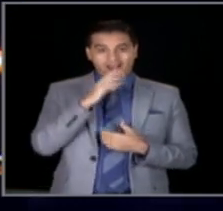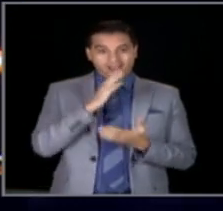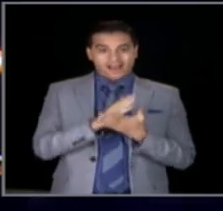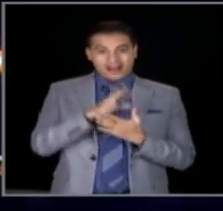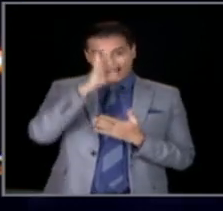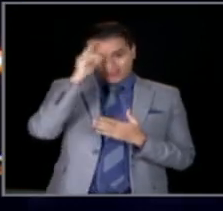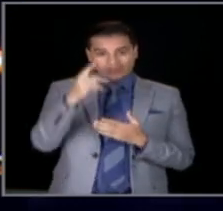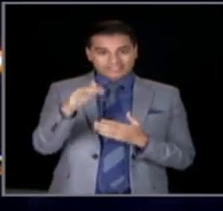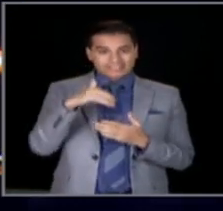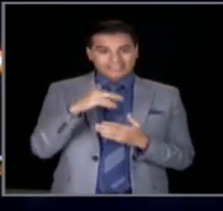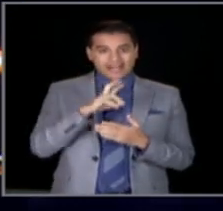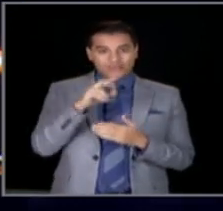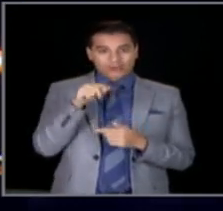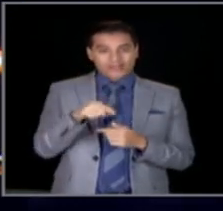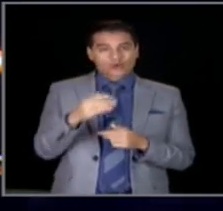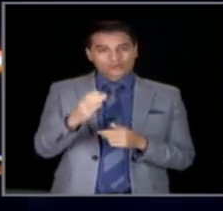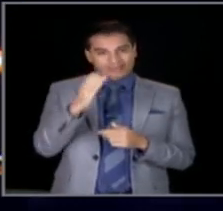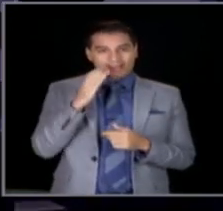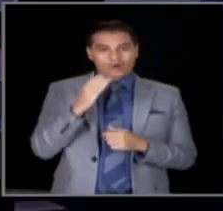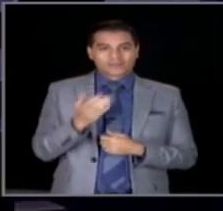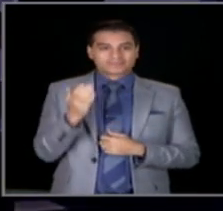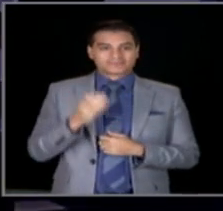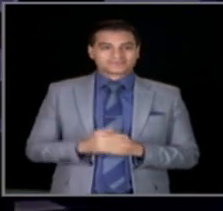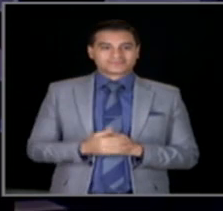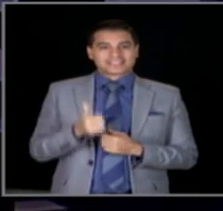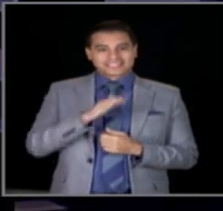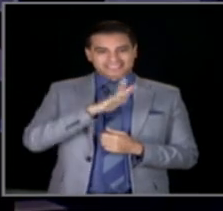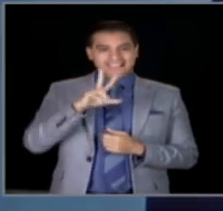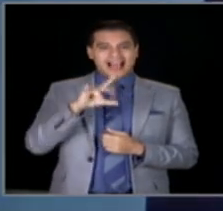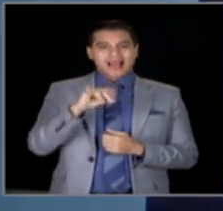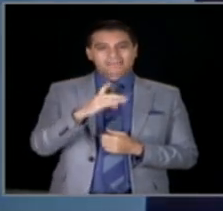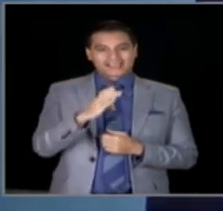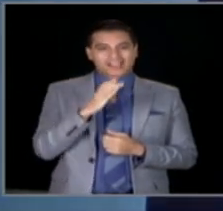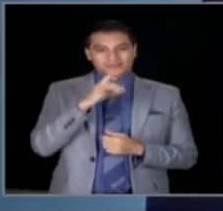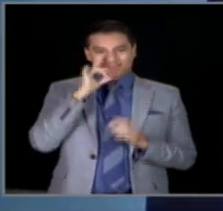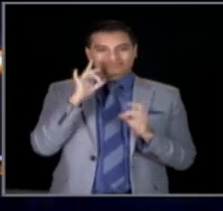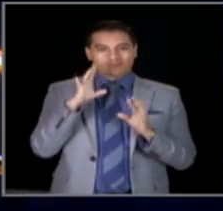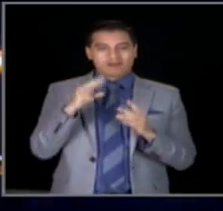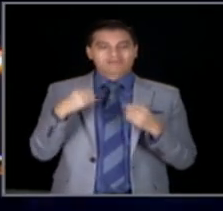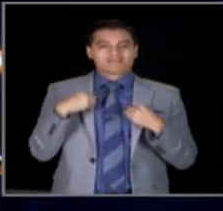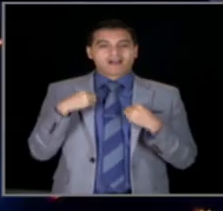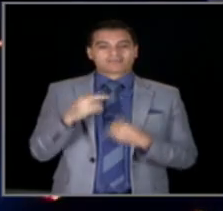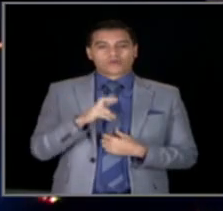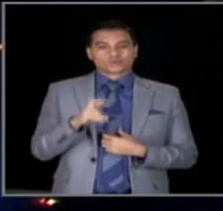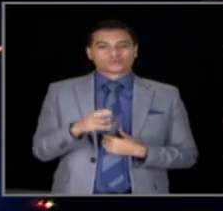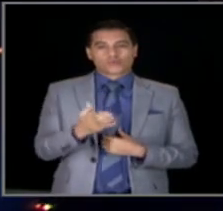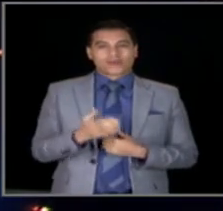أنت طلعت في السؤال ده كنت هتجاوبي وإسلام هيجاوب. هتشوف إن شاء الله. رياضة، والسؤال هو: